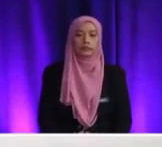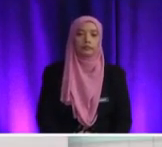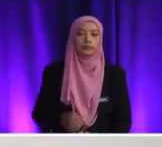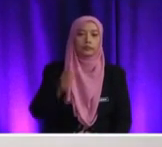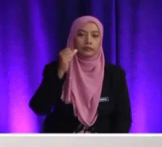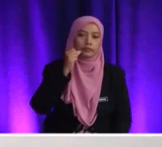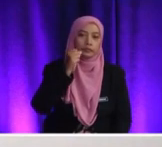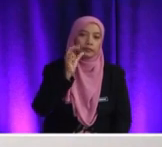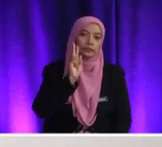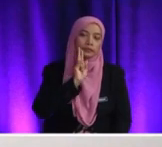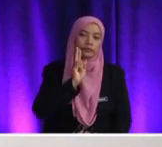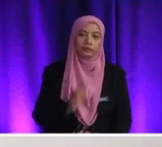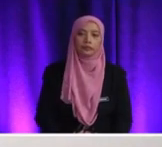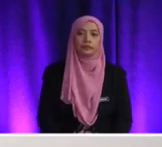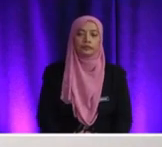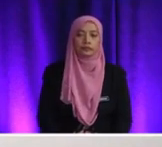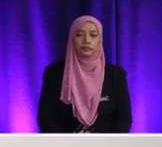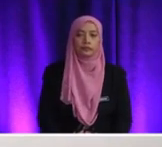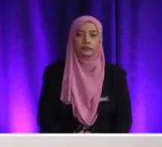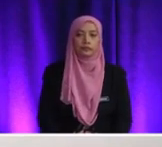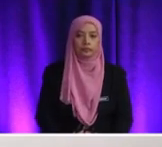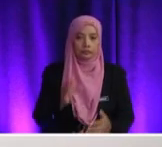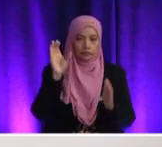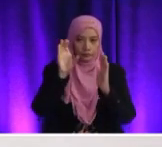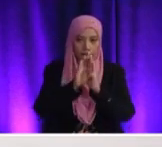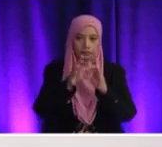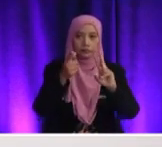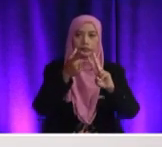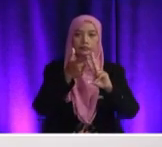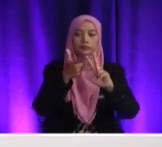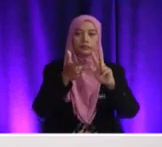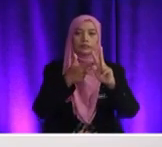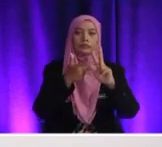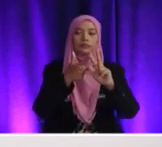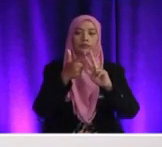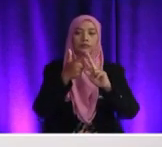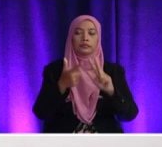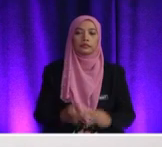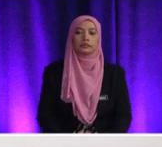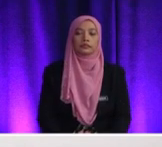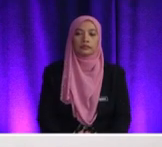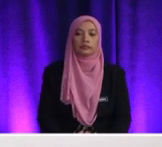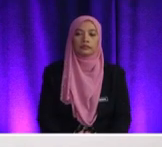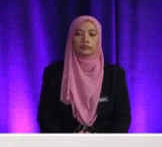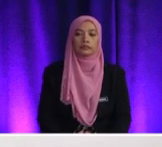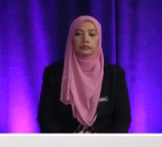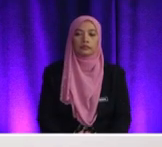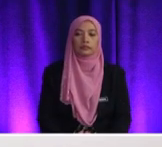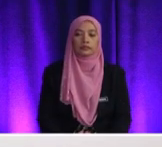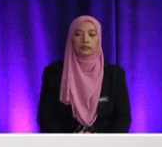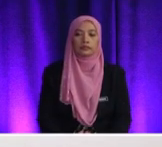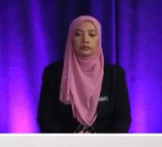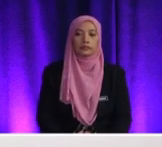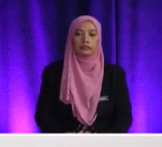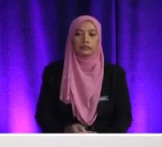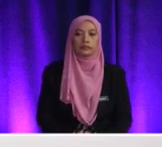Khalifah Ya udah 4cb ini bidang pasti bebek kiri mereka digambarkan 10 menuju